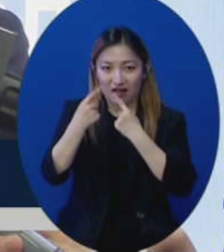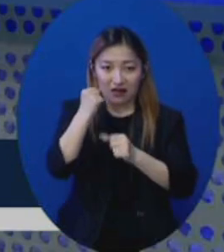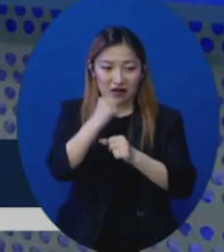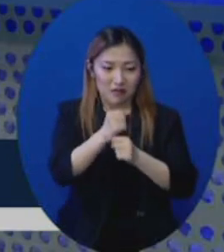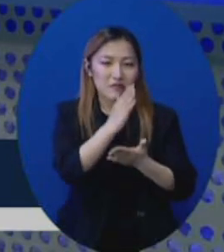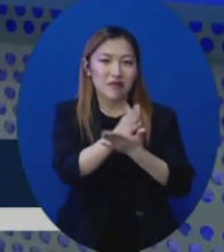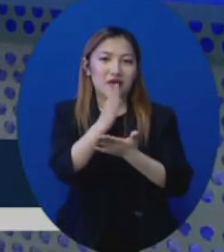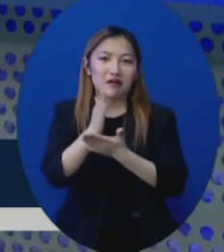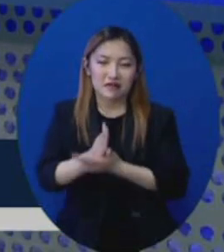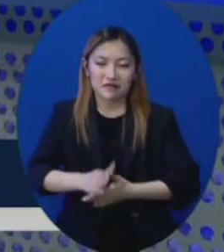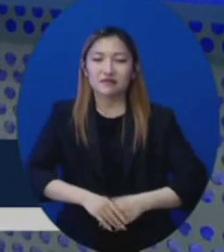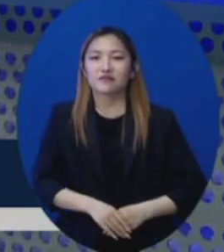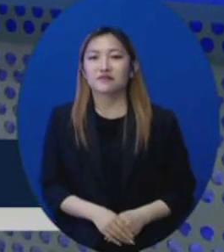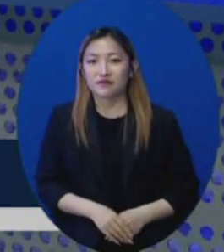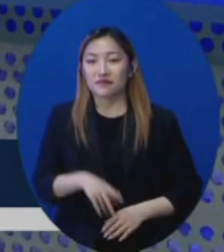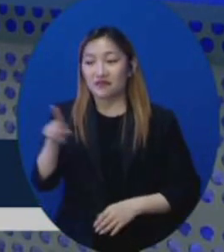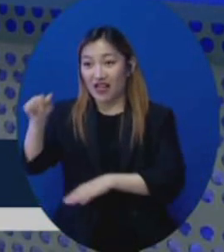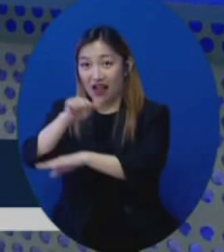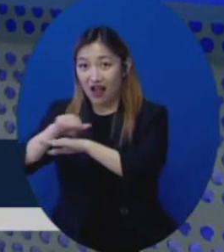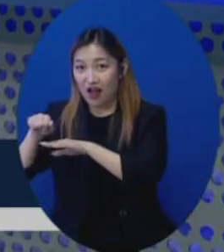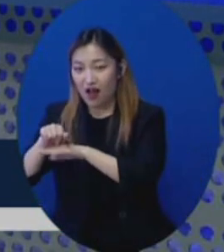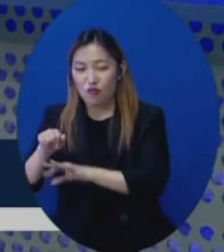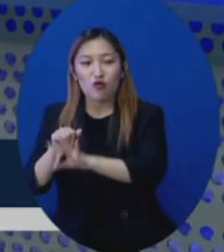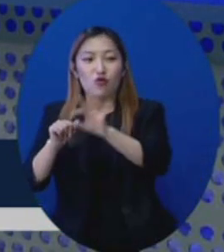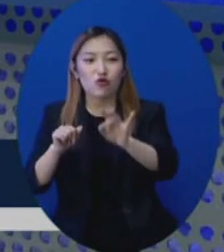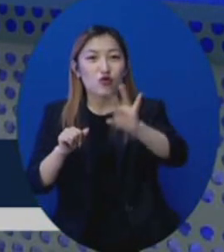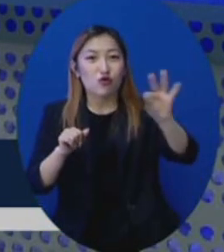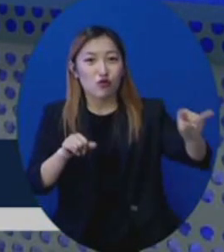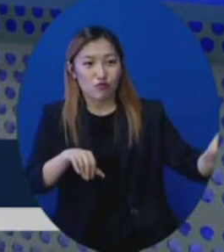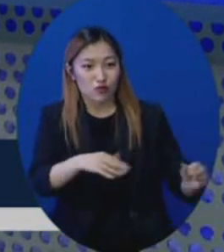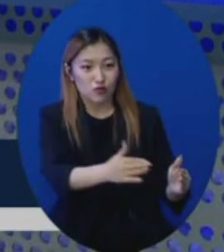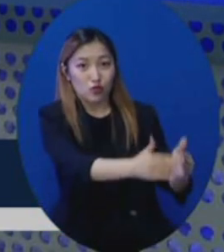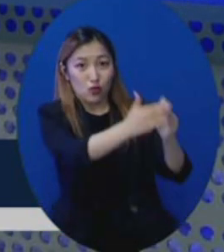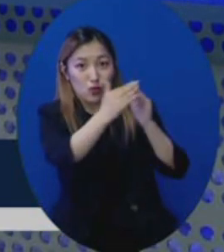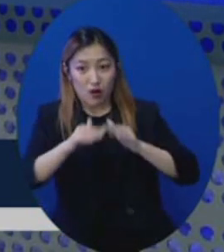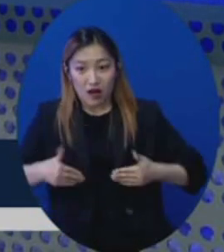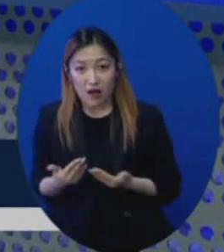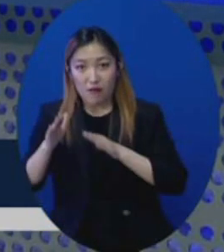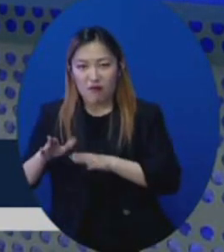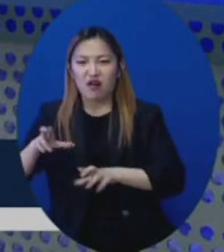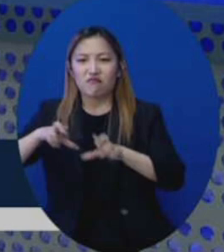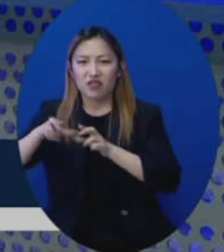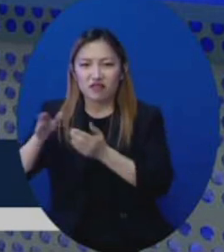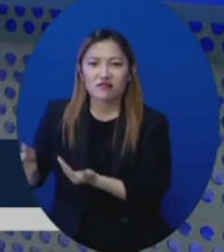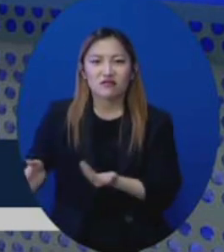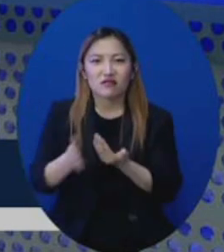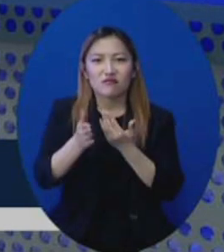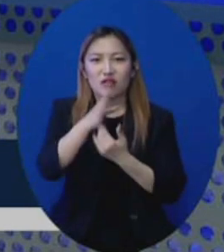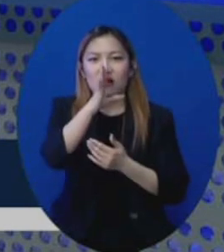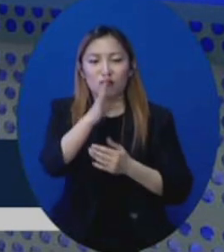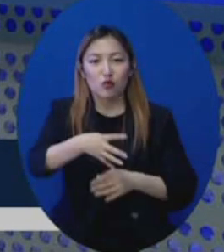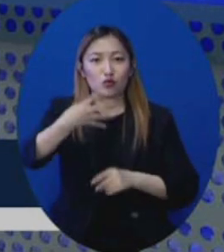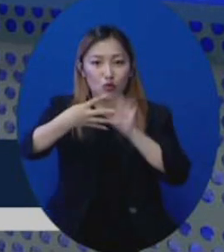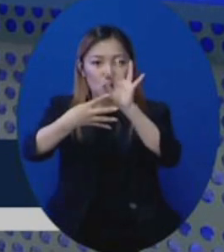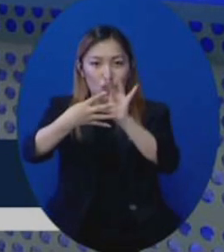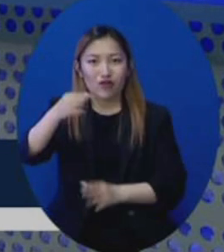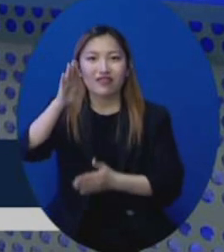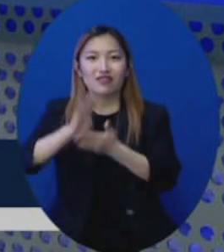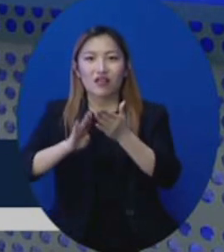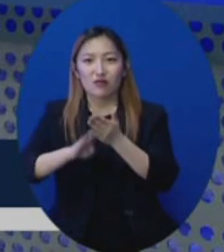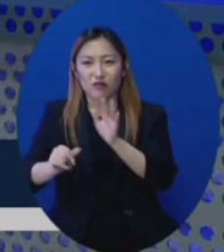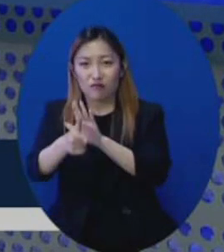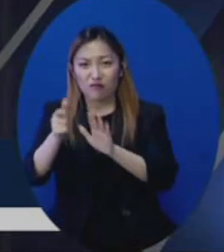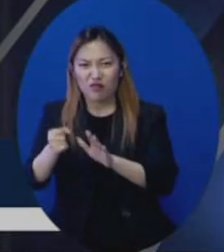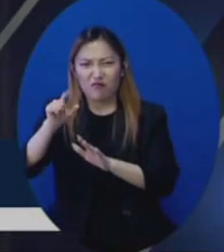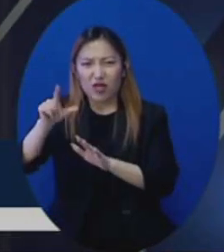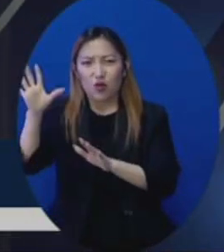хандлага. Дорноговд бусад аймаг болон нийслэлээс шилжин ирэхсдик бизнес эрхлэхэд дэмжлэг үзүүлэхээр дөрвөн төрлийн татварын хувь хэмжээг хамгийн бага хэмжээгээр орон нутгад